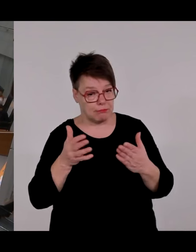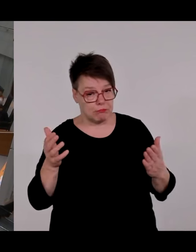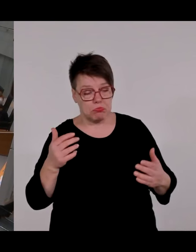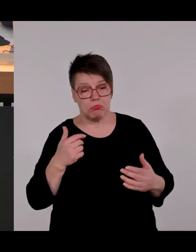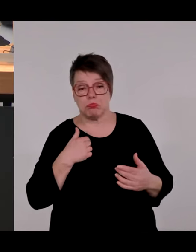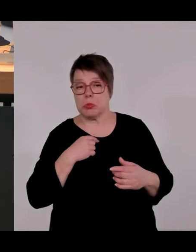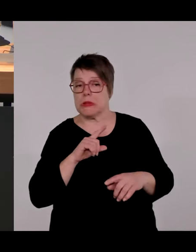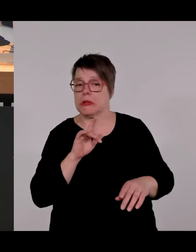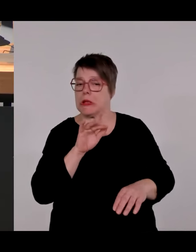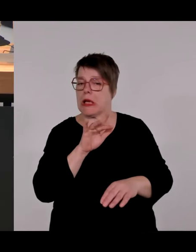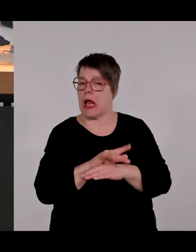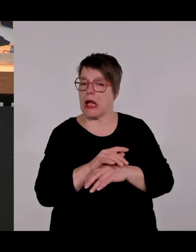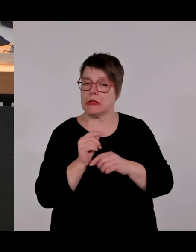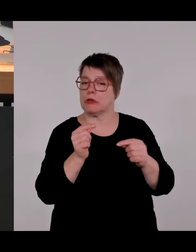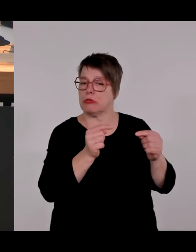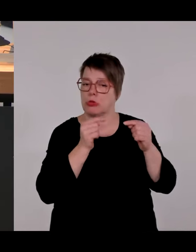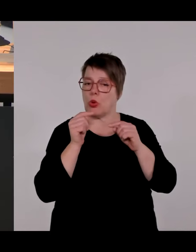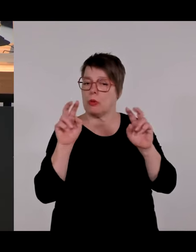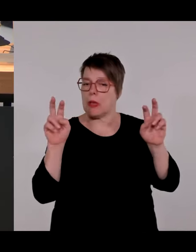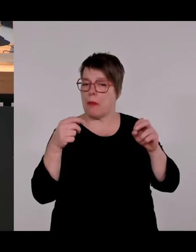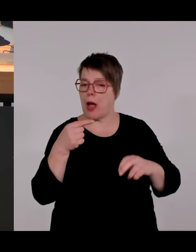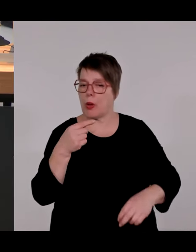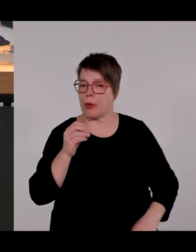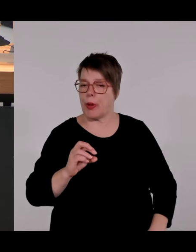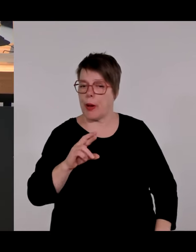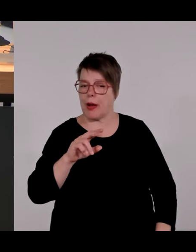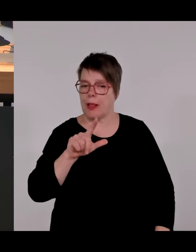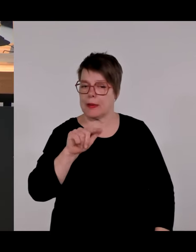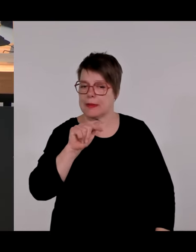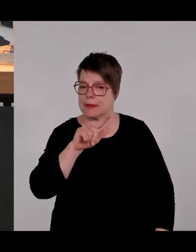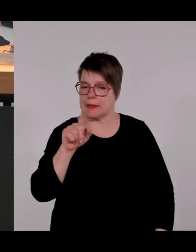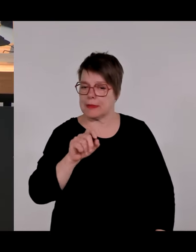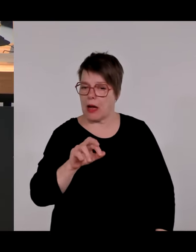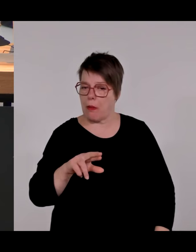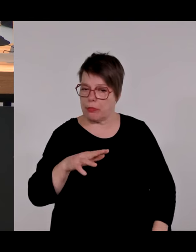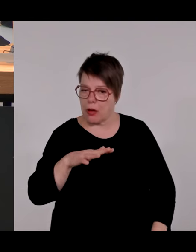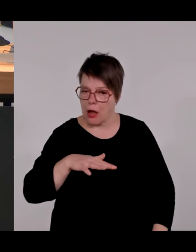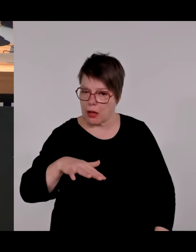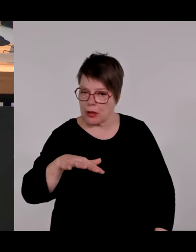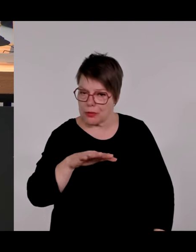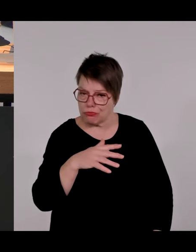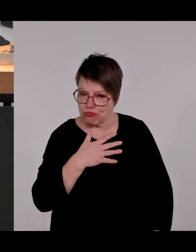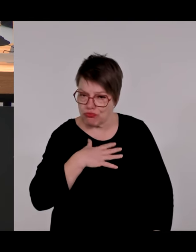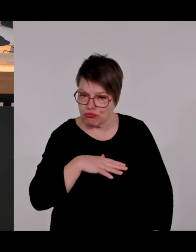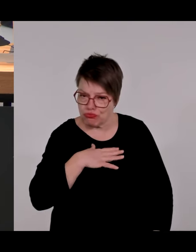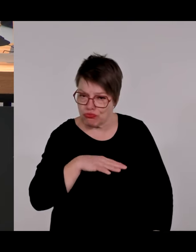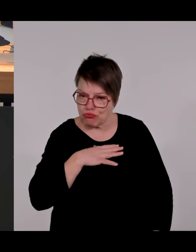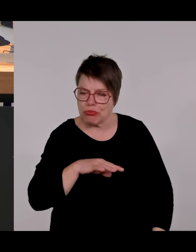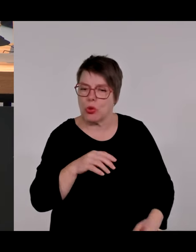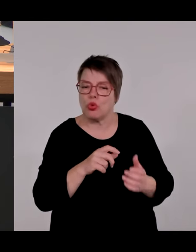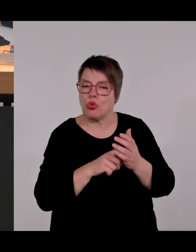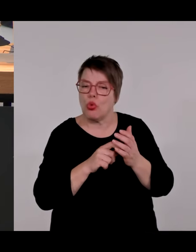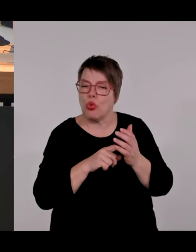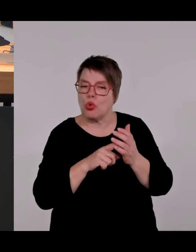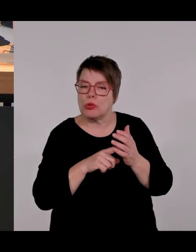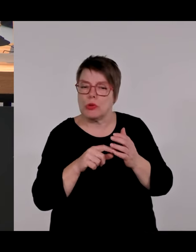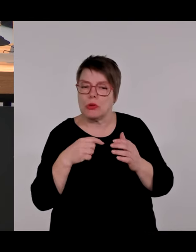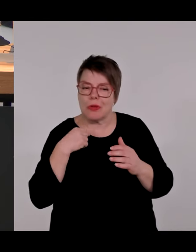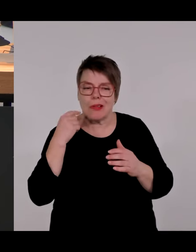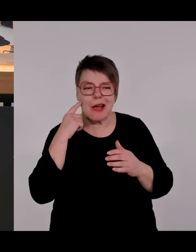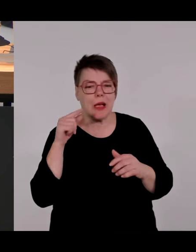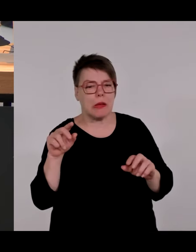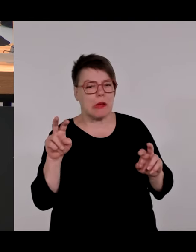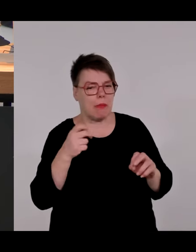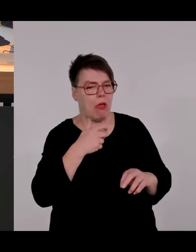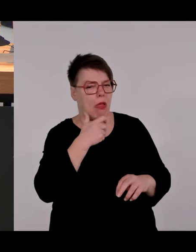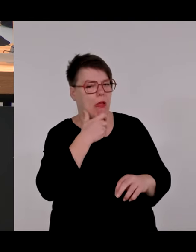ernsthafte und sachliche Debatte über Lösungen verdient. Aber dass wir das Thema hier anlässlich dieser widerlichen rassistischen Hetze der AfD diskutieren müssen,